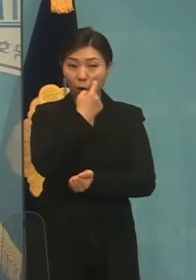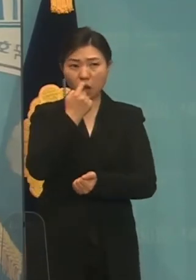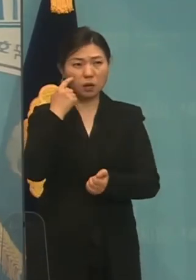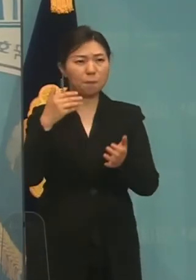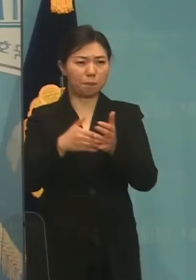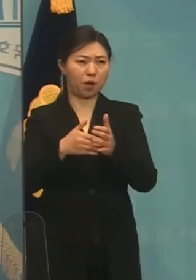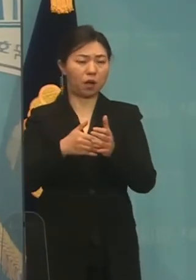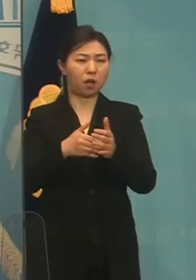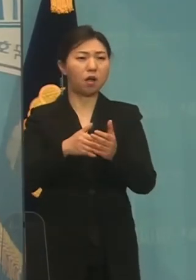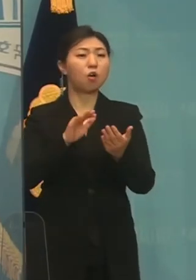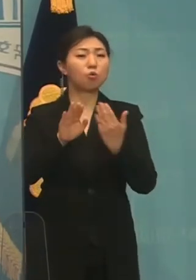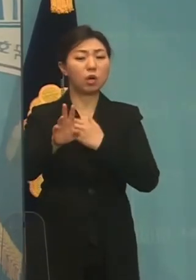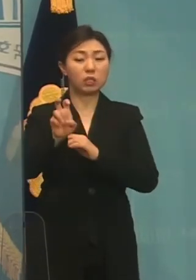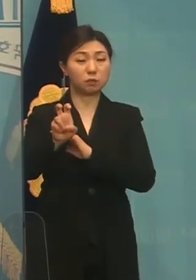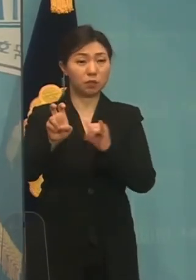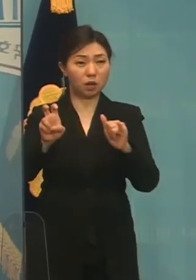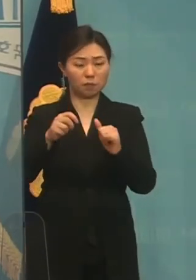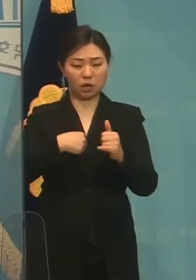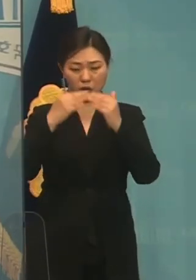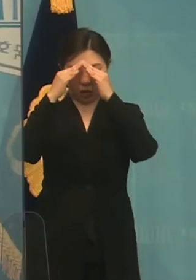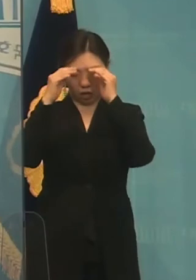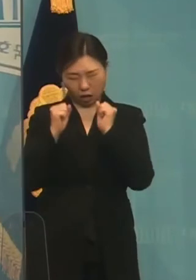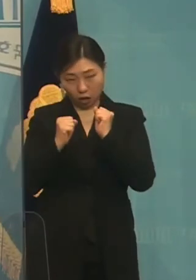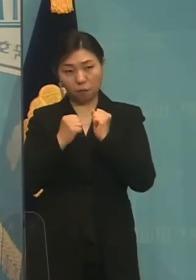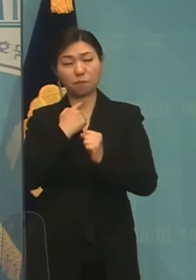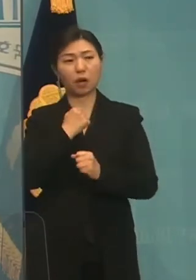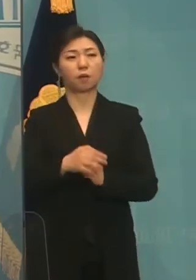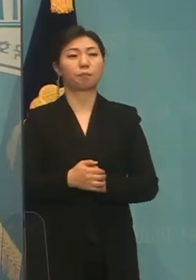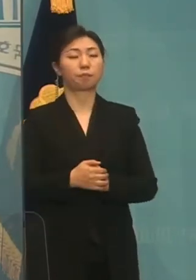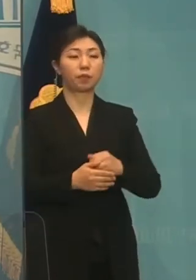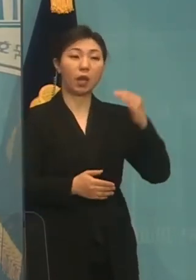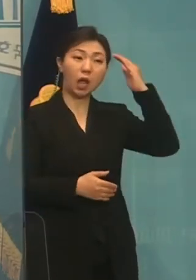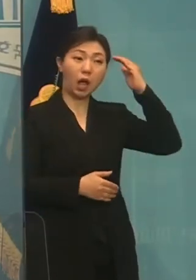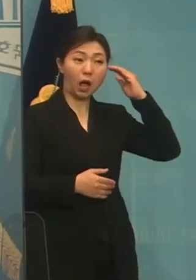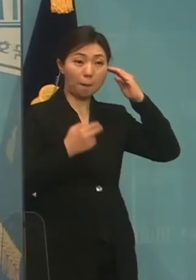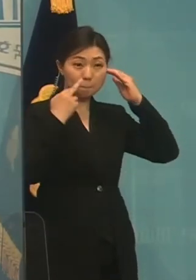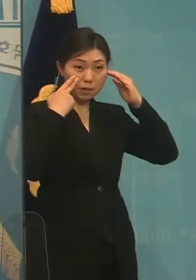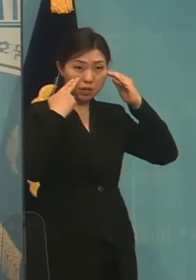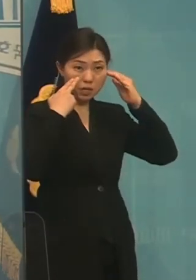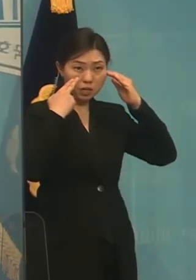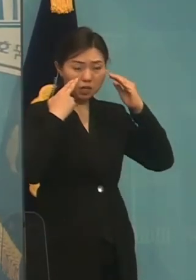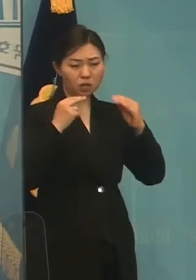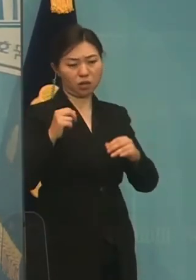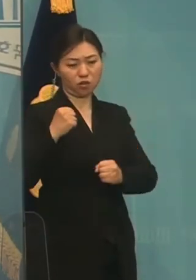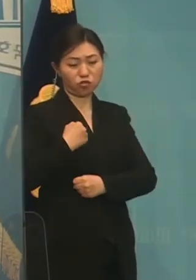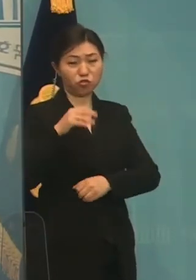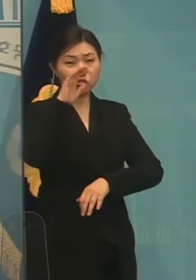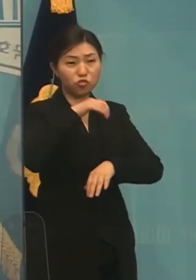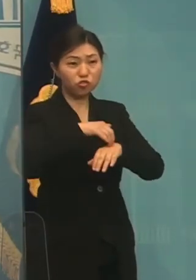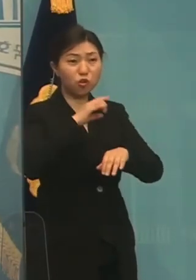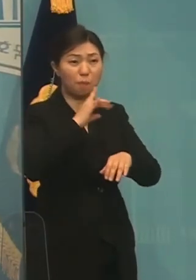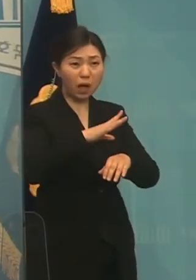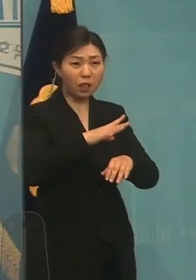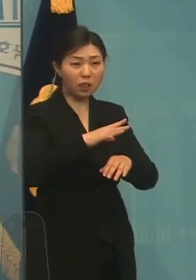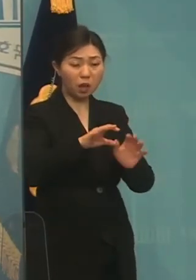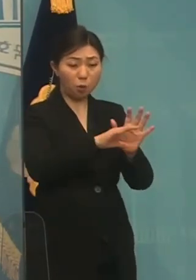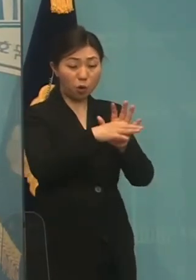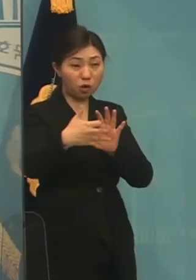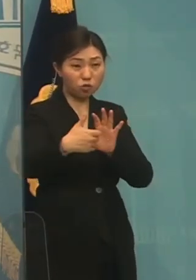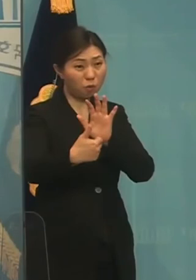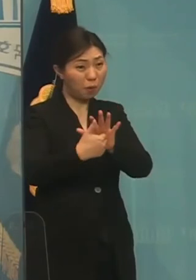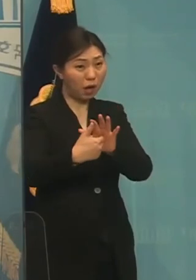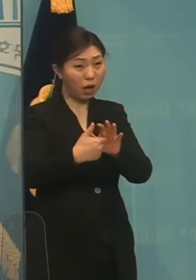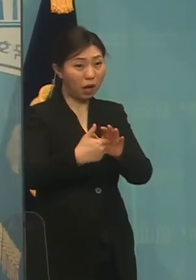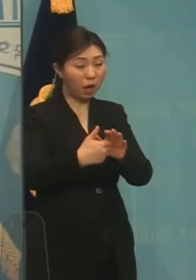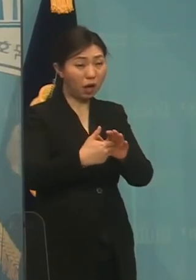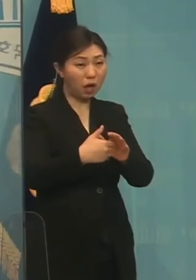사실이 있습니다. 코로나19 대응에 군사훈련만 예외일 수 없습니다. 우리 정부가 코로나19